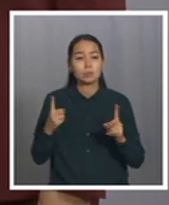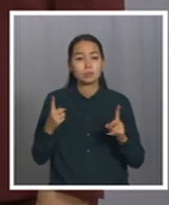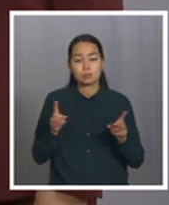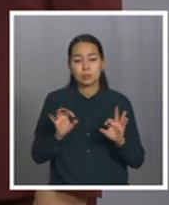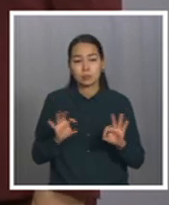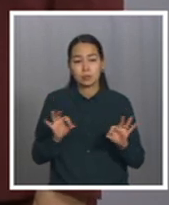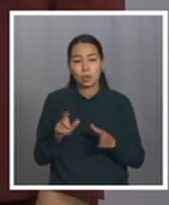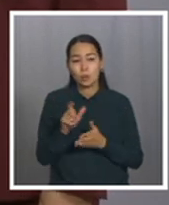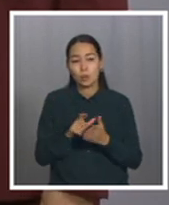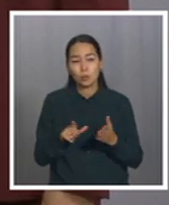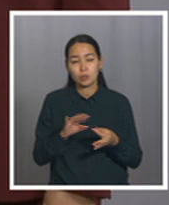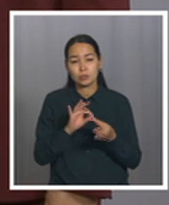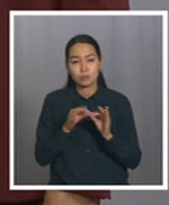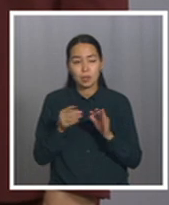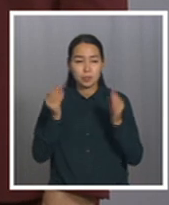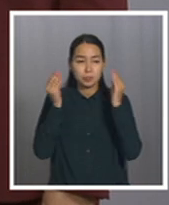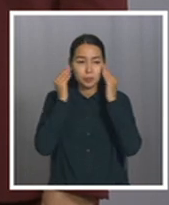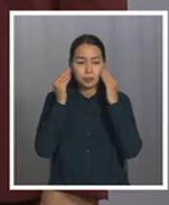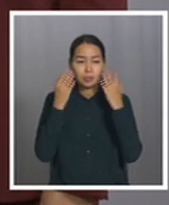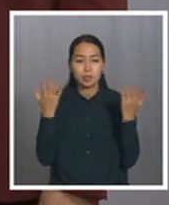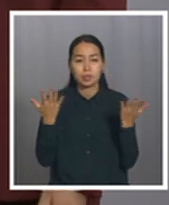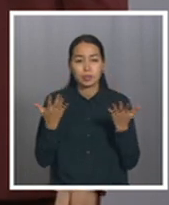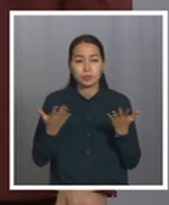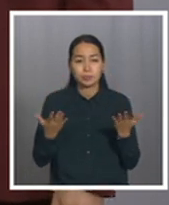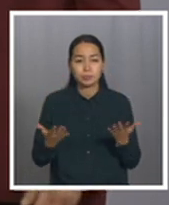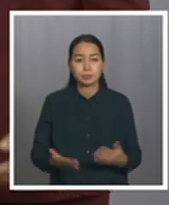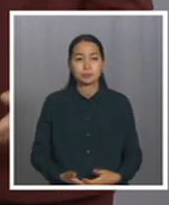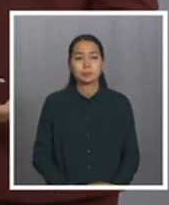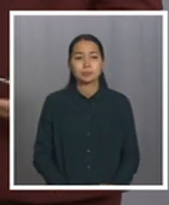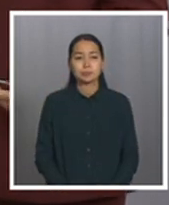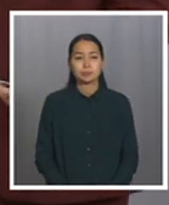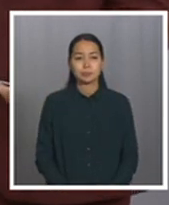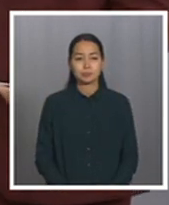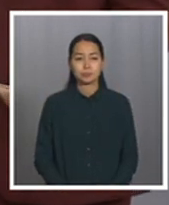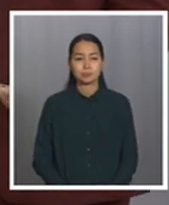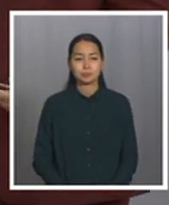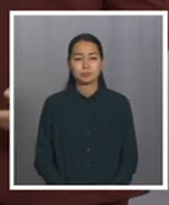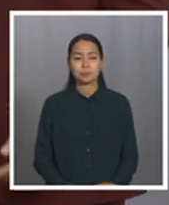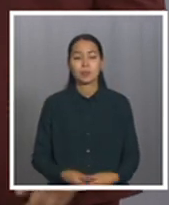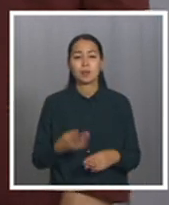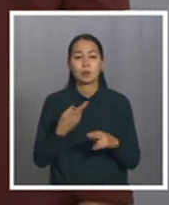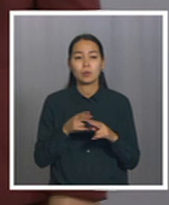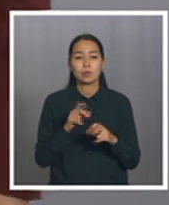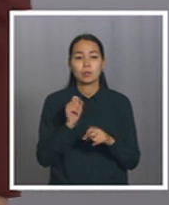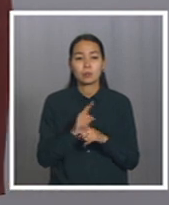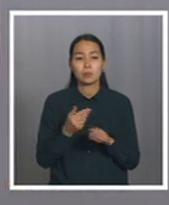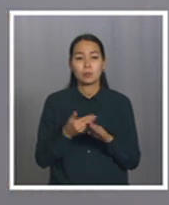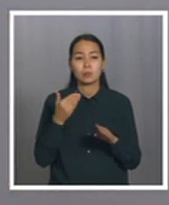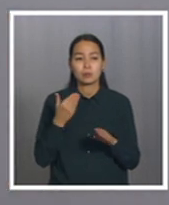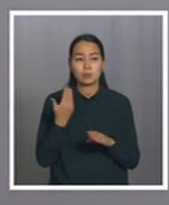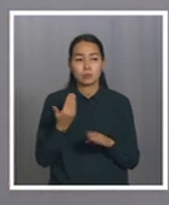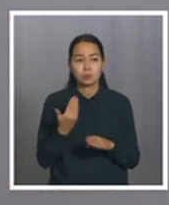Өлең жайлы пікіріңіз қандай? Осы тапсырманы орындамастан бұрын көк